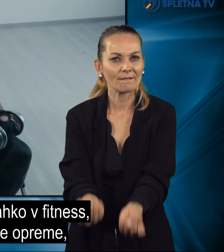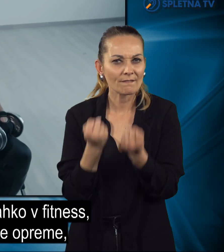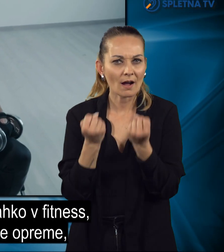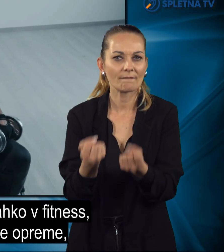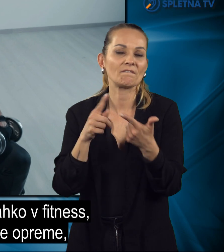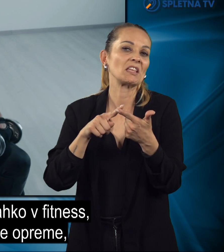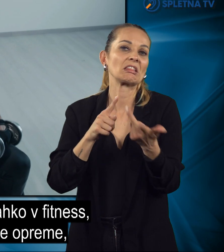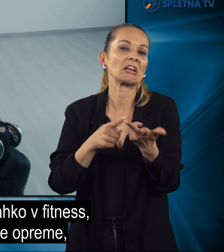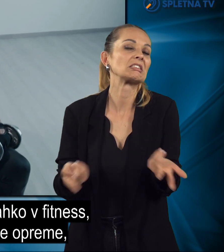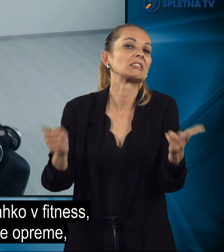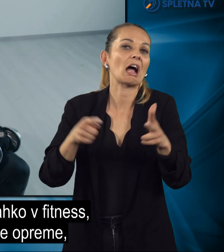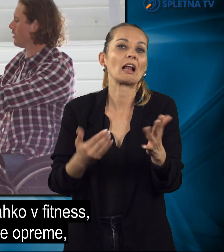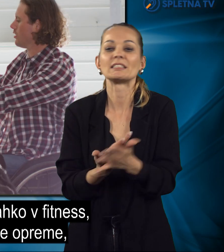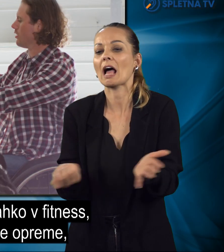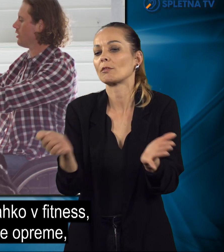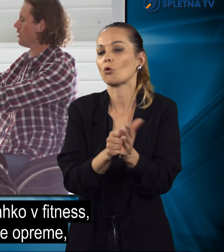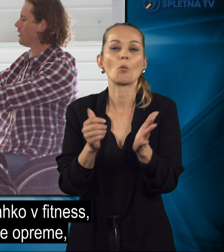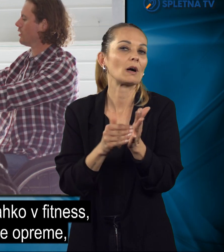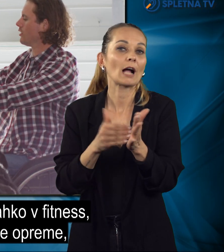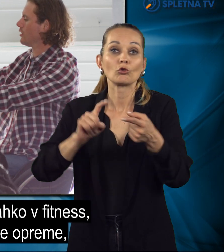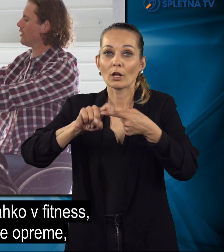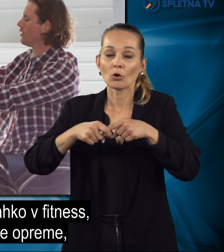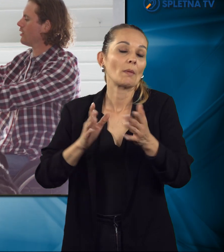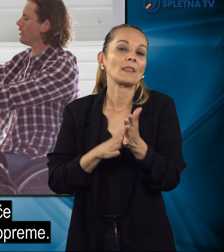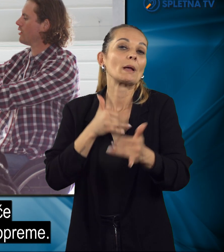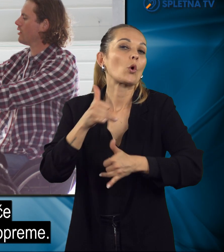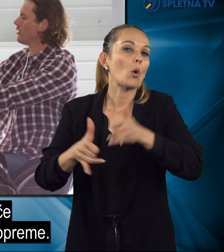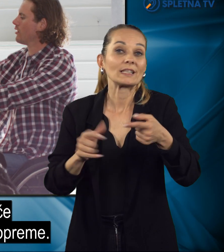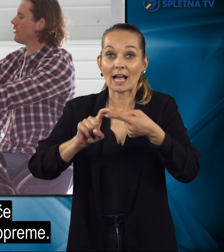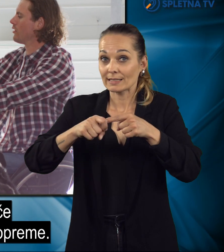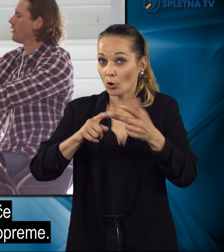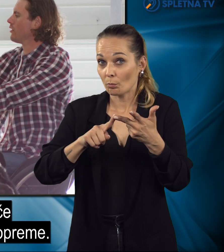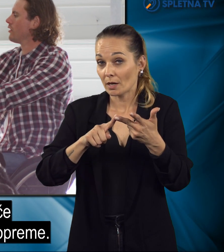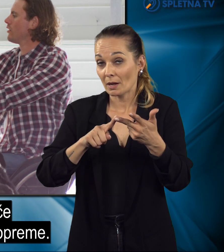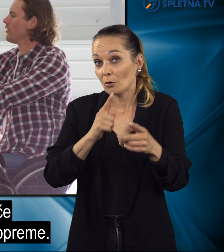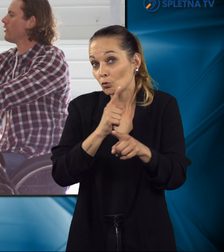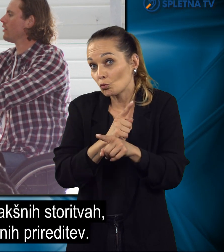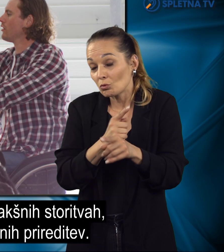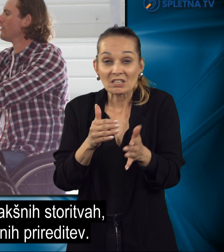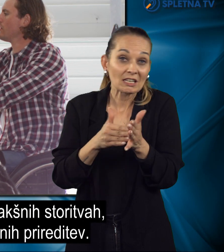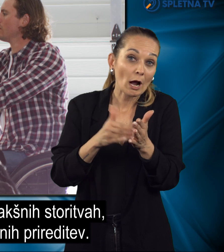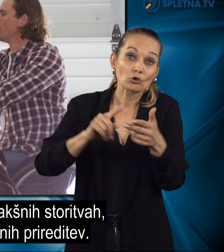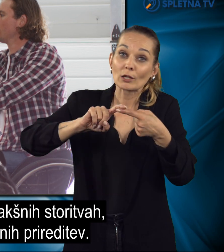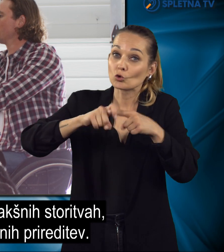fitness, mogoče da pri nakupu neke opreme, mogoče kolesarske opreme, potem